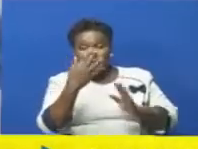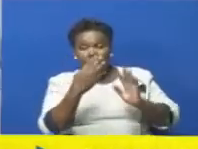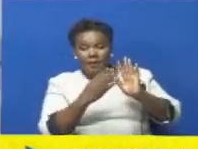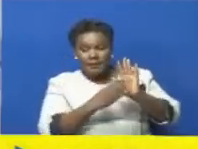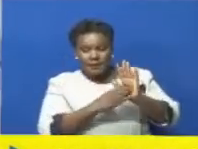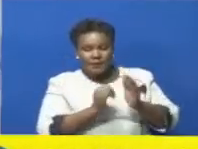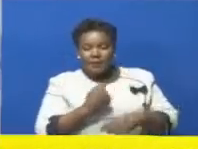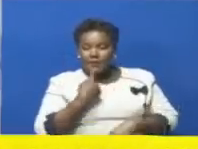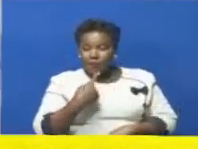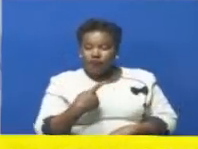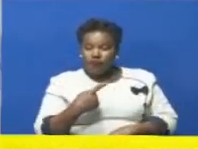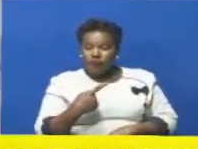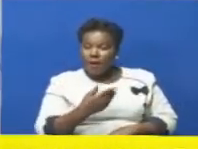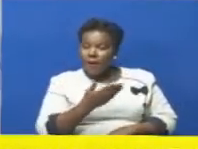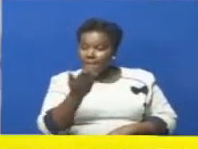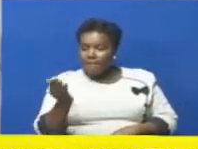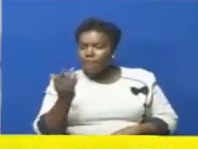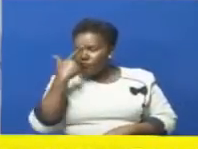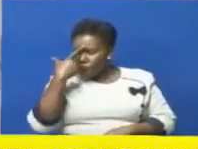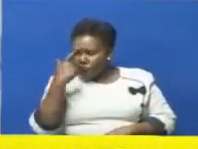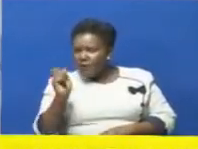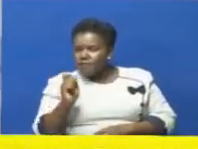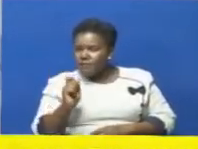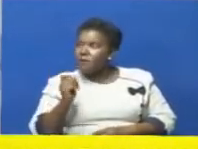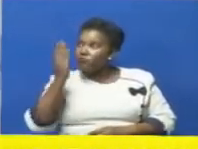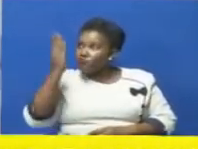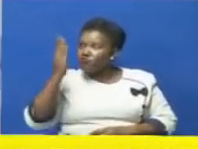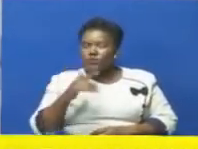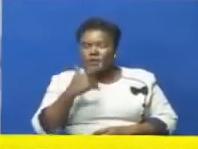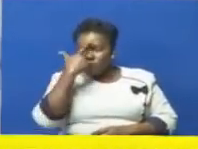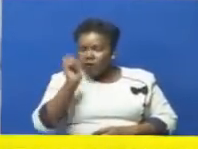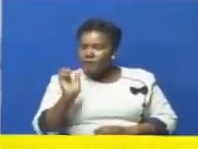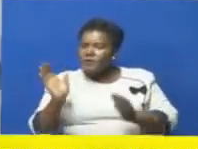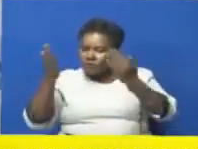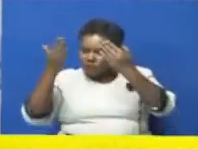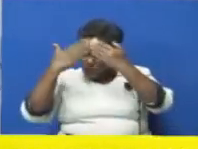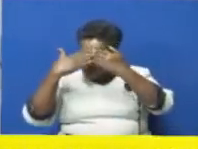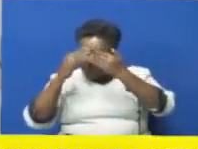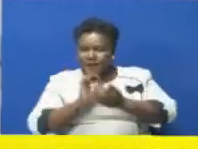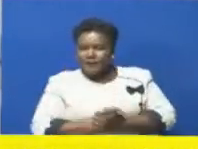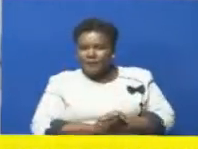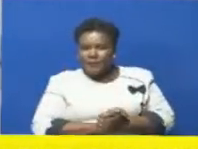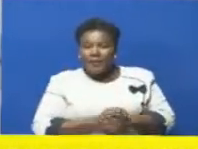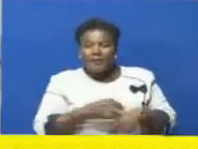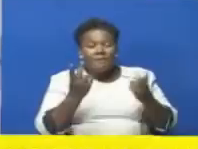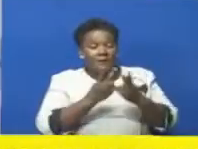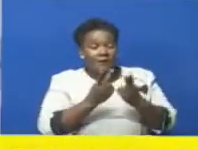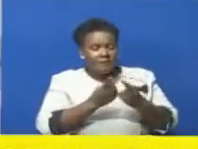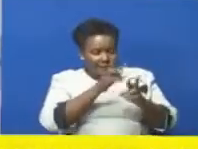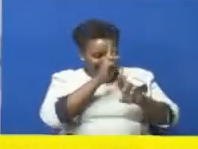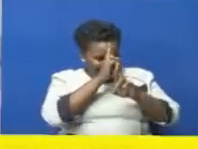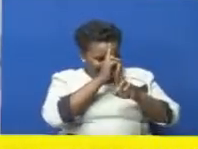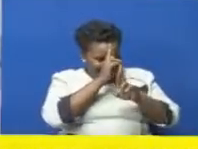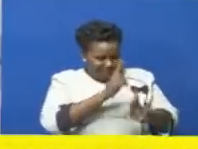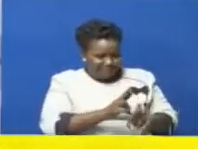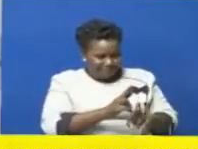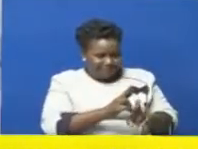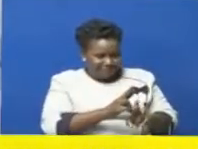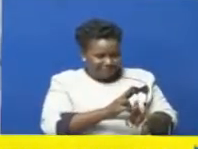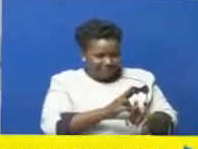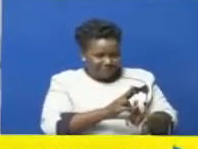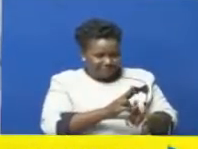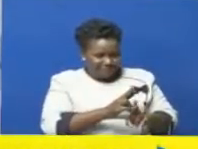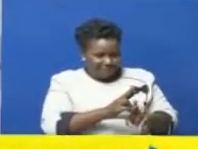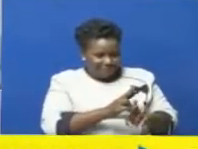amini Mwenyezi Mungu, amini Mtume Muhammad sallallahu alaihi wasallam, lakini vile vile watii wale